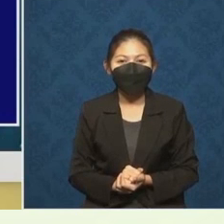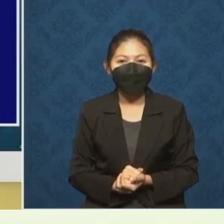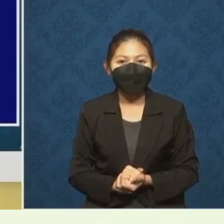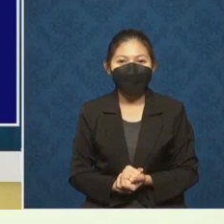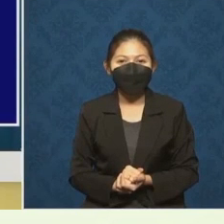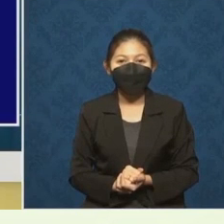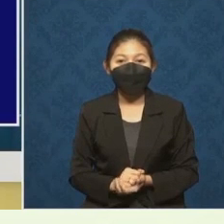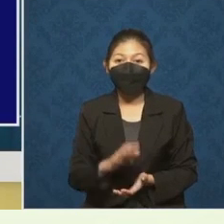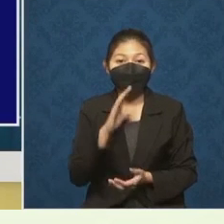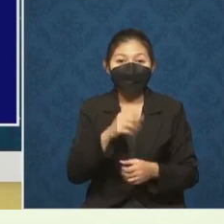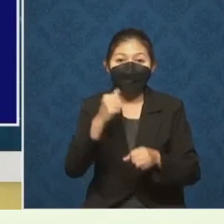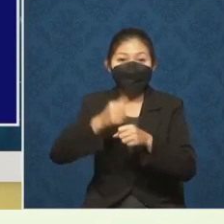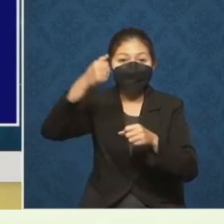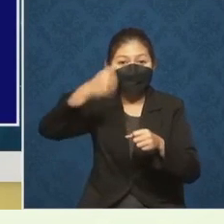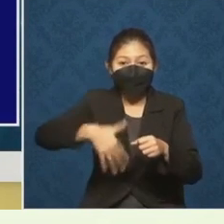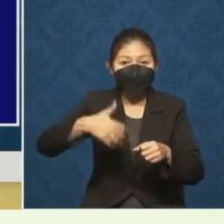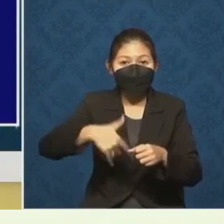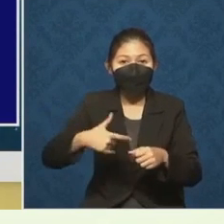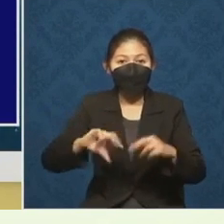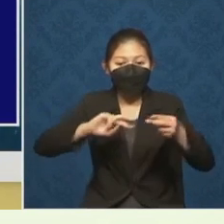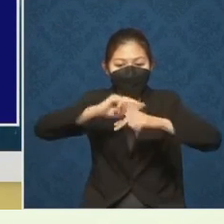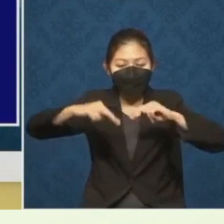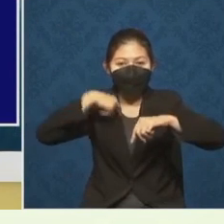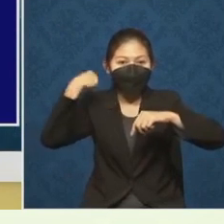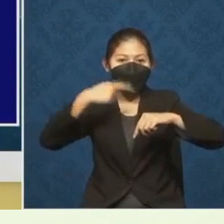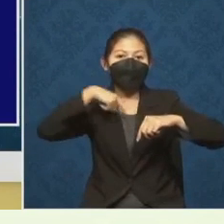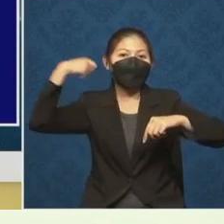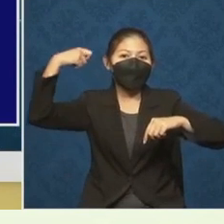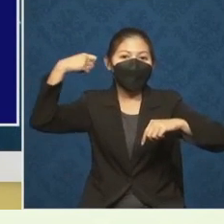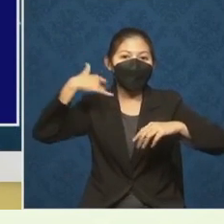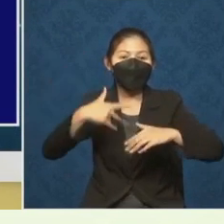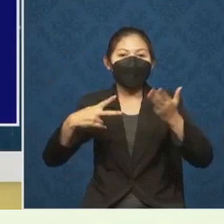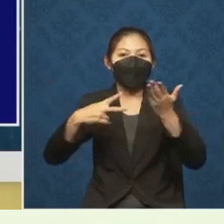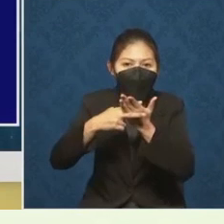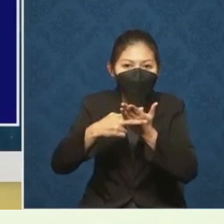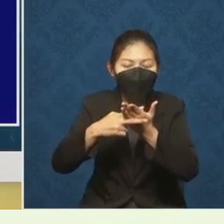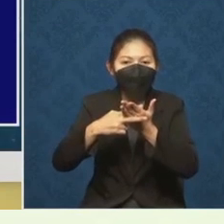อ๋อถ้าทำไม่ได้เอานี้ไปคือผมไม่ผูกเชือกไปขันคอแต่ถูกคันเซิลซะก่อนนะครับไม่เลย